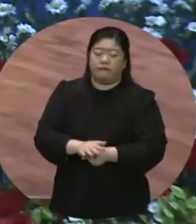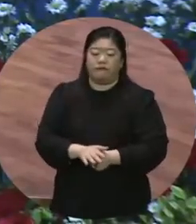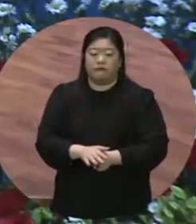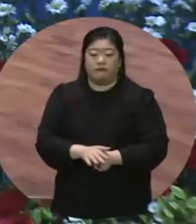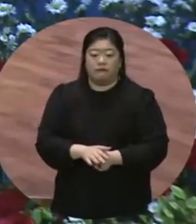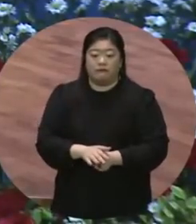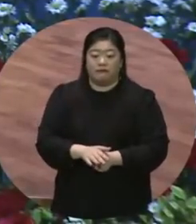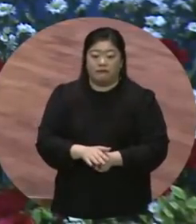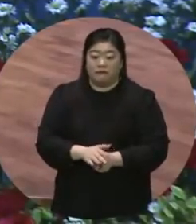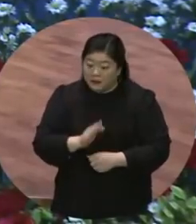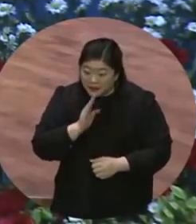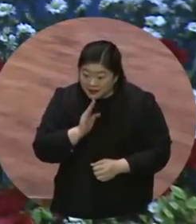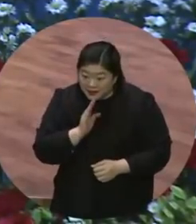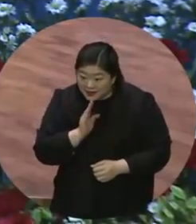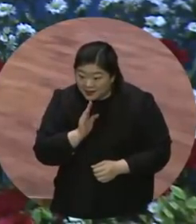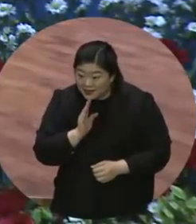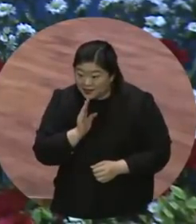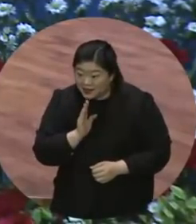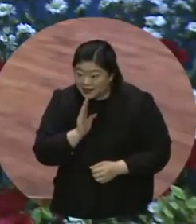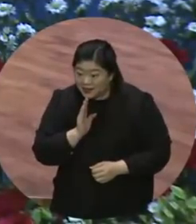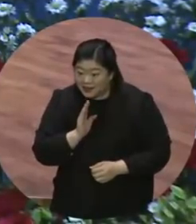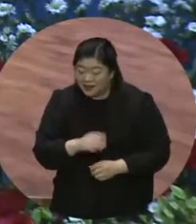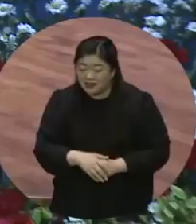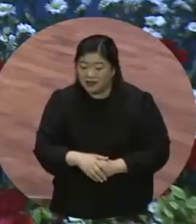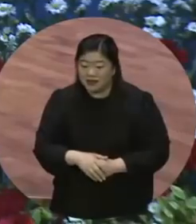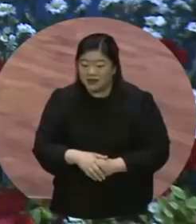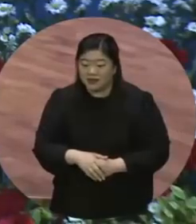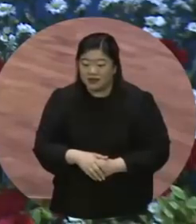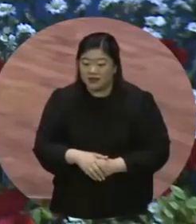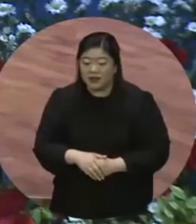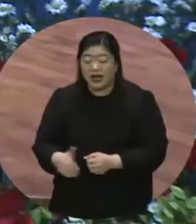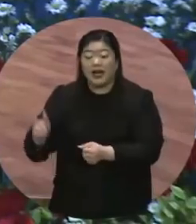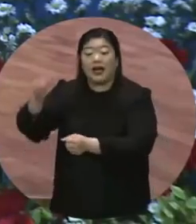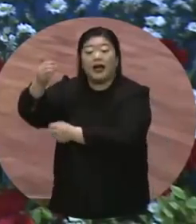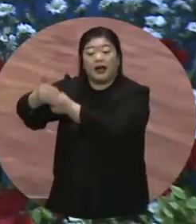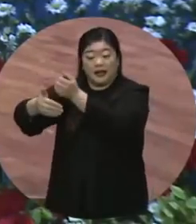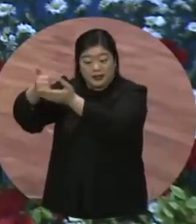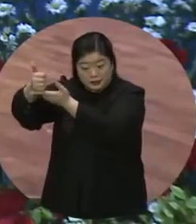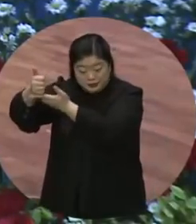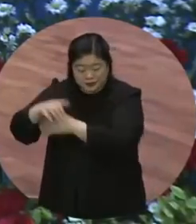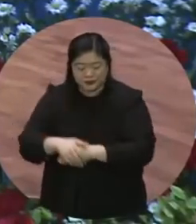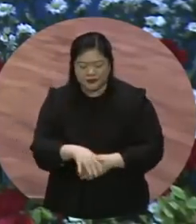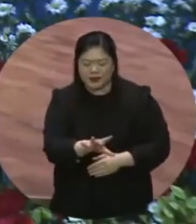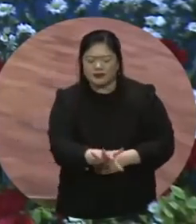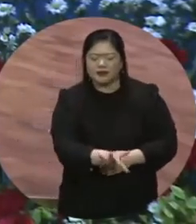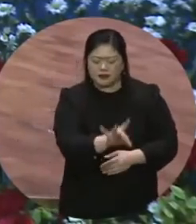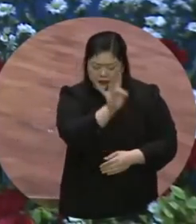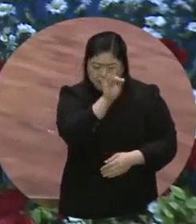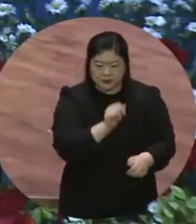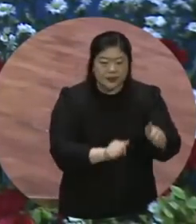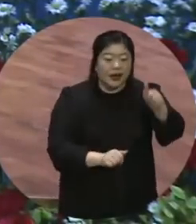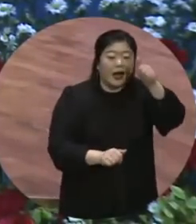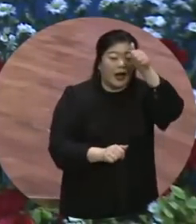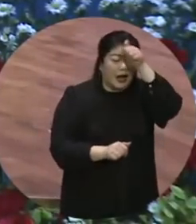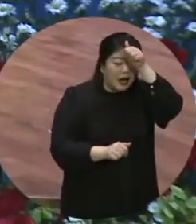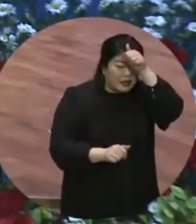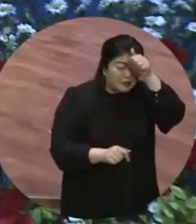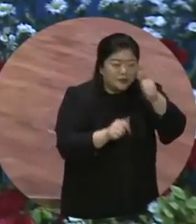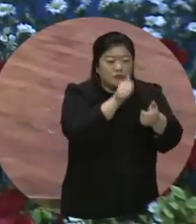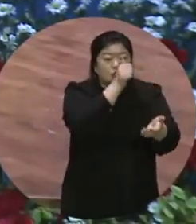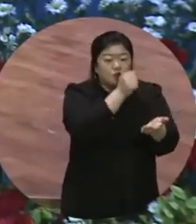자, 하나님께서 첫 사람 아담의 원죄 이걸 우리에게 책임 묻지